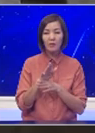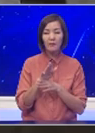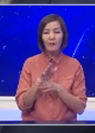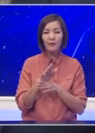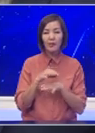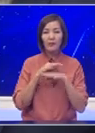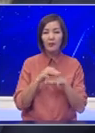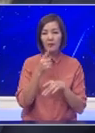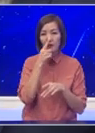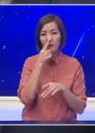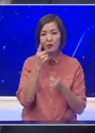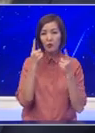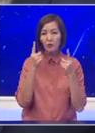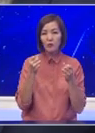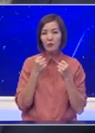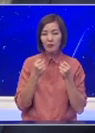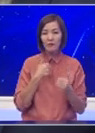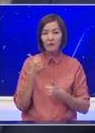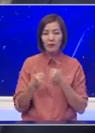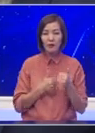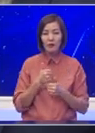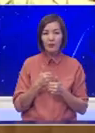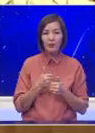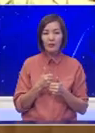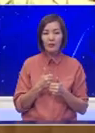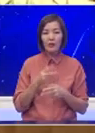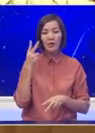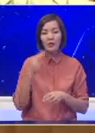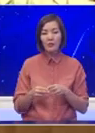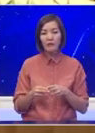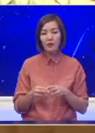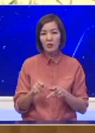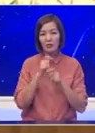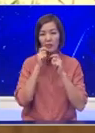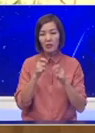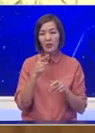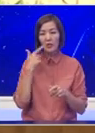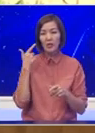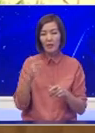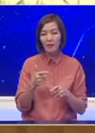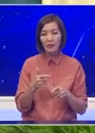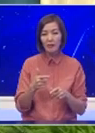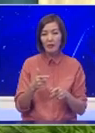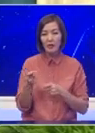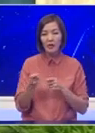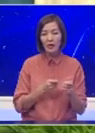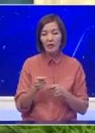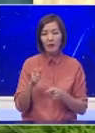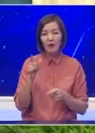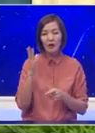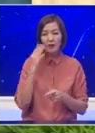и проведения ближайших крупных спортивных мероприятий. Приятным завершением коллеги стало награждение почетными грамотами акима Алматинской